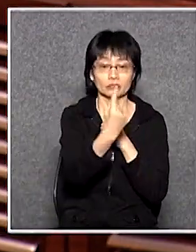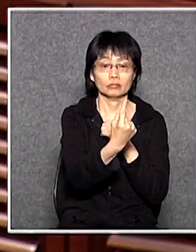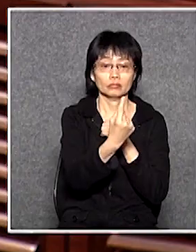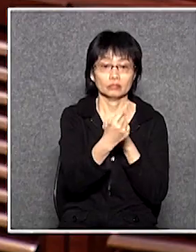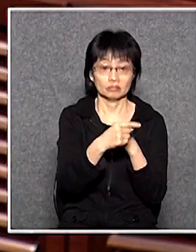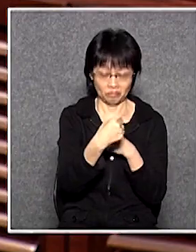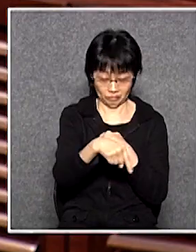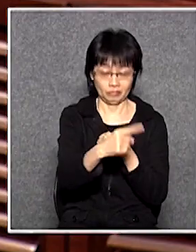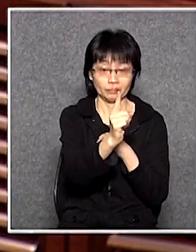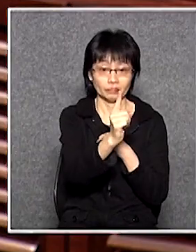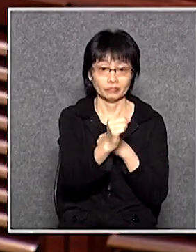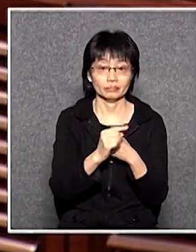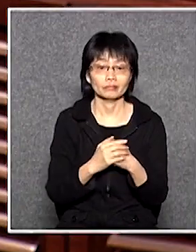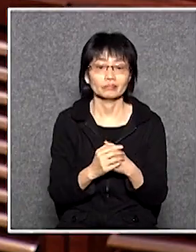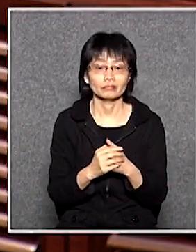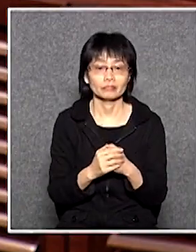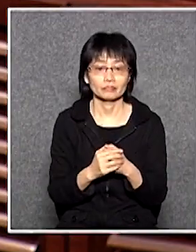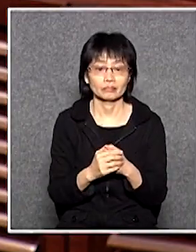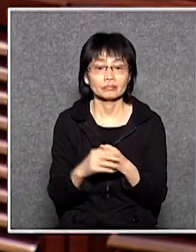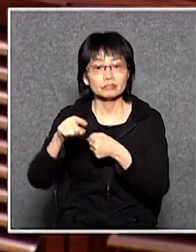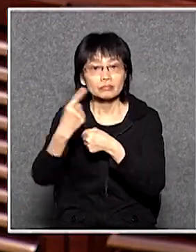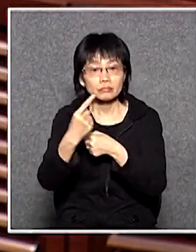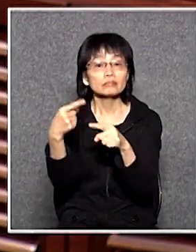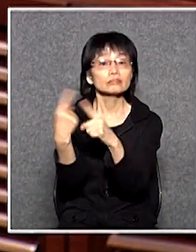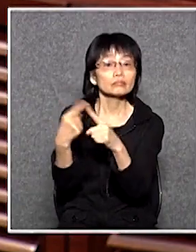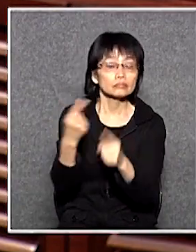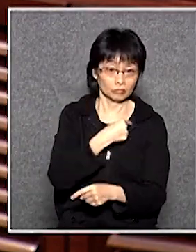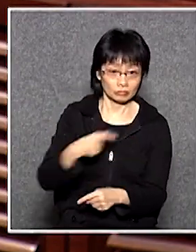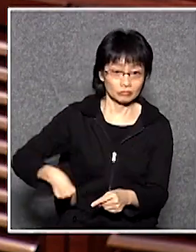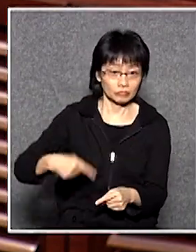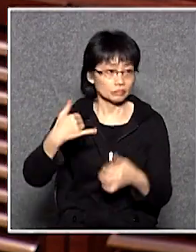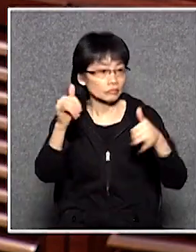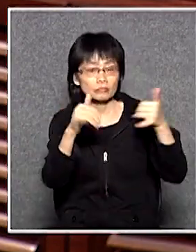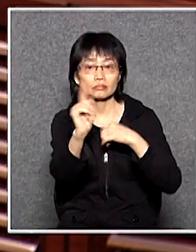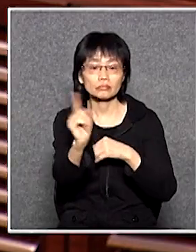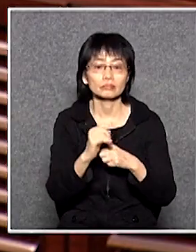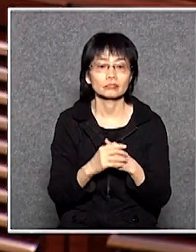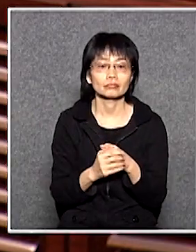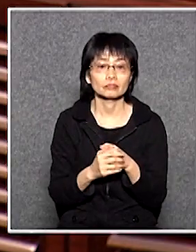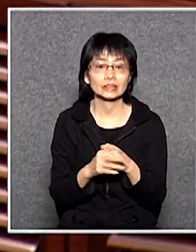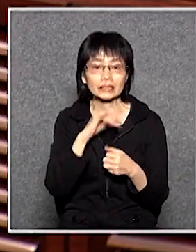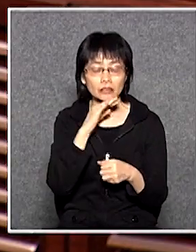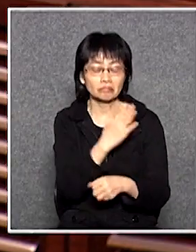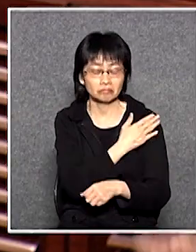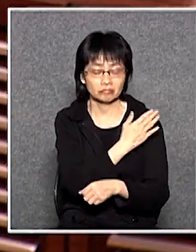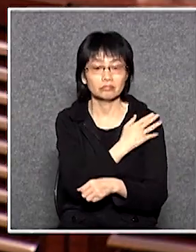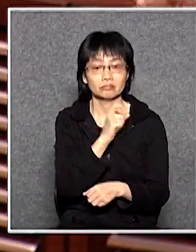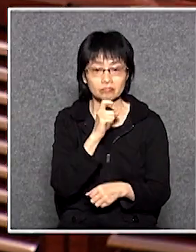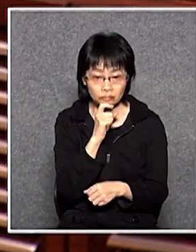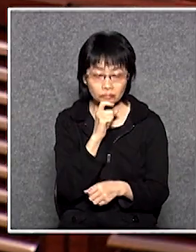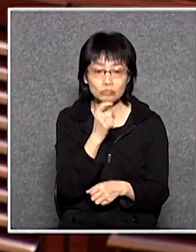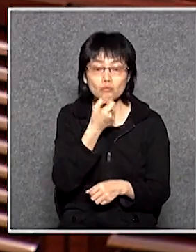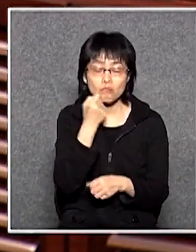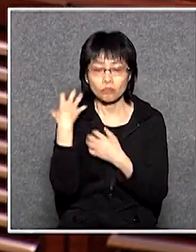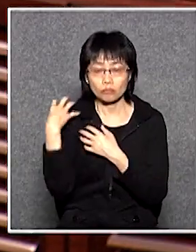个而已，另外11个去了哪？假如他们有承担的话，我就认为这11个